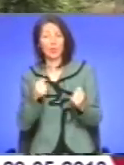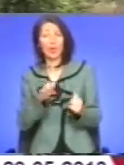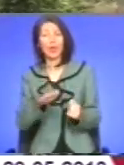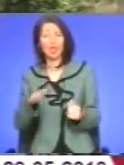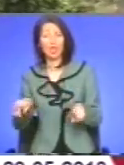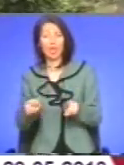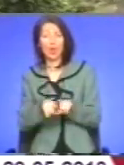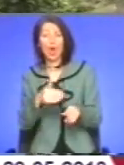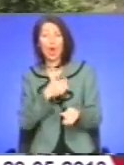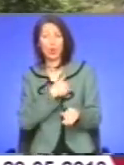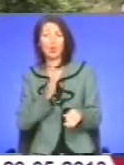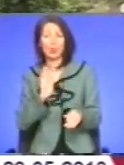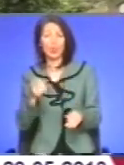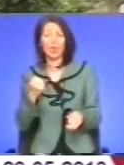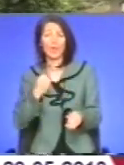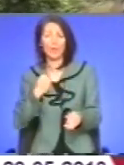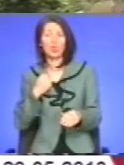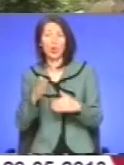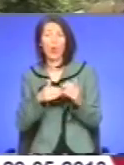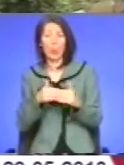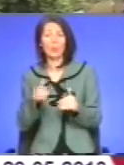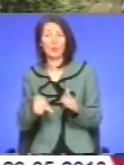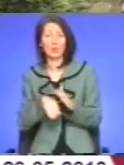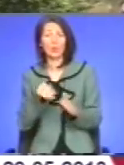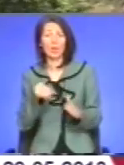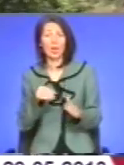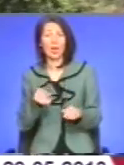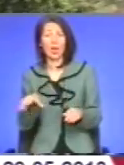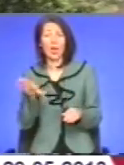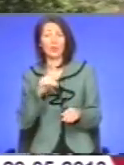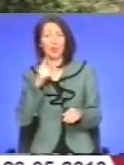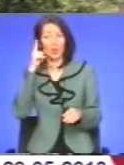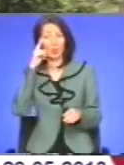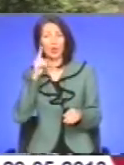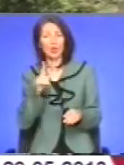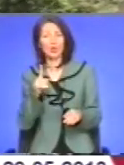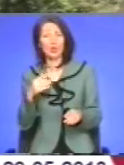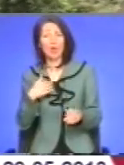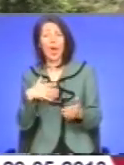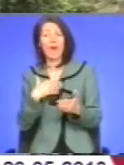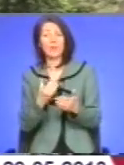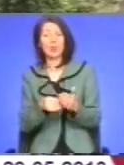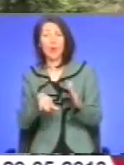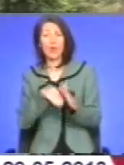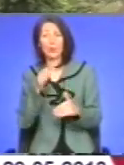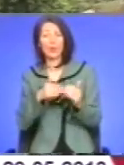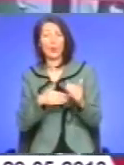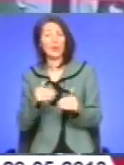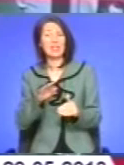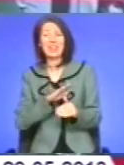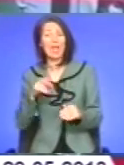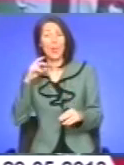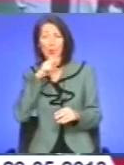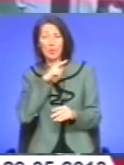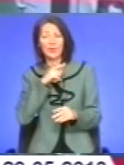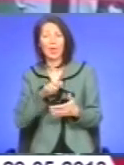також хочуть бути військовими, і все. Я думаю, що ні. Я в своїй виборі професії не помилився.